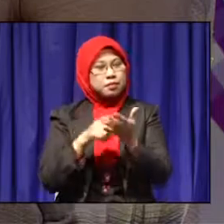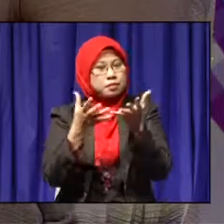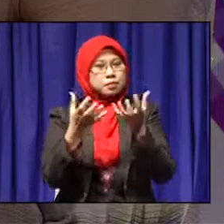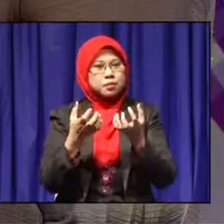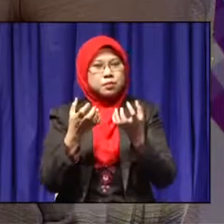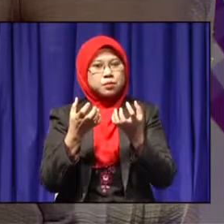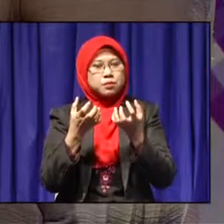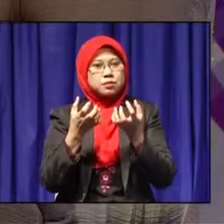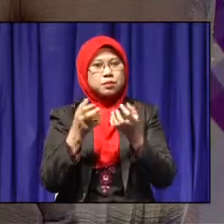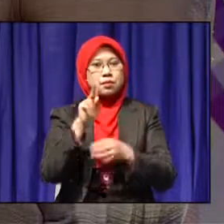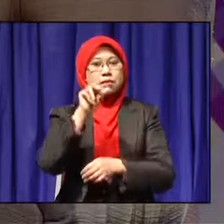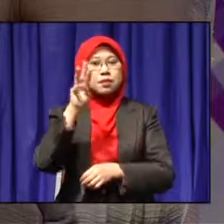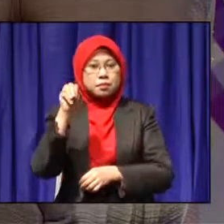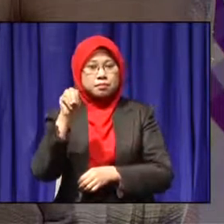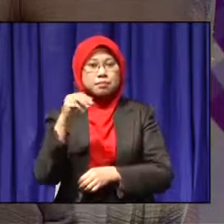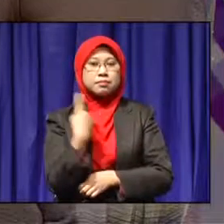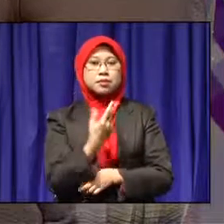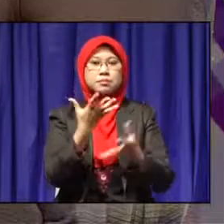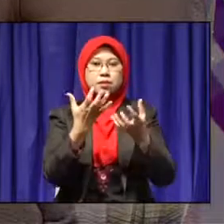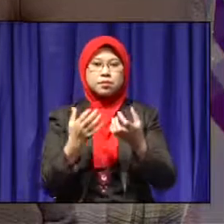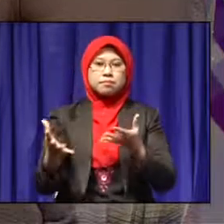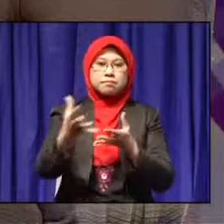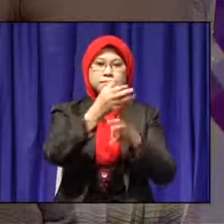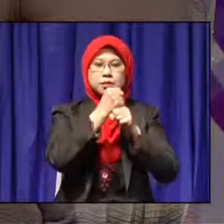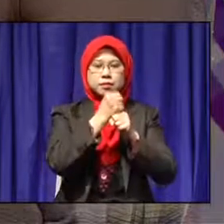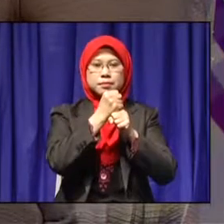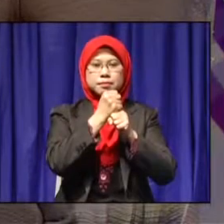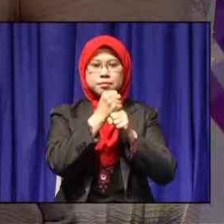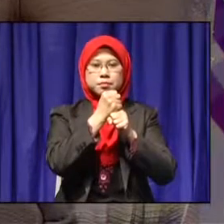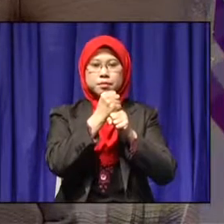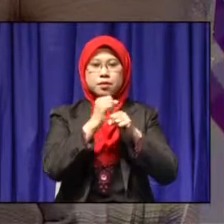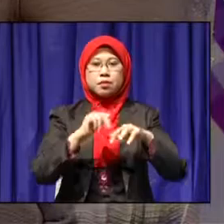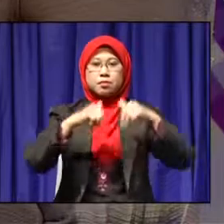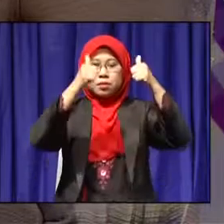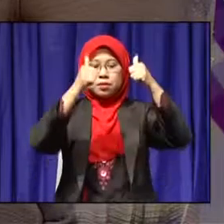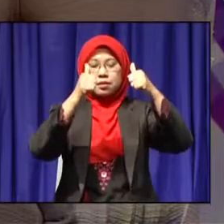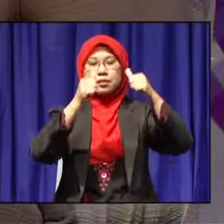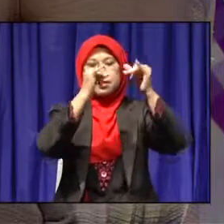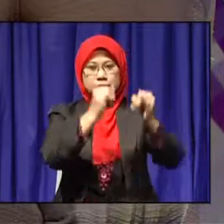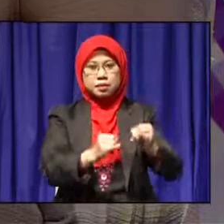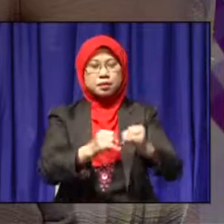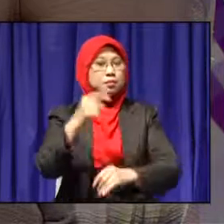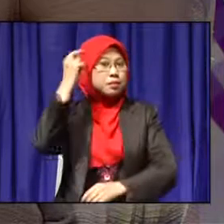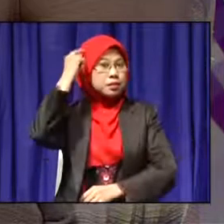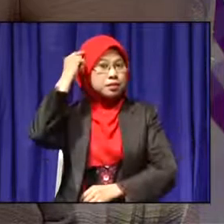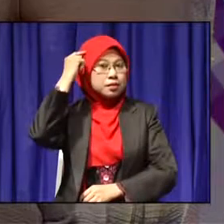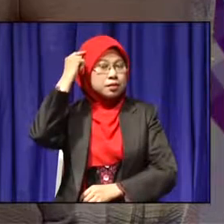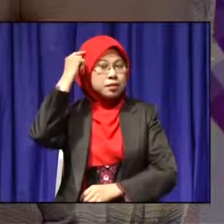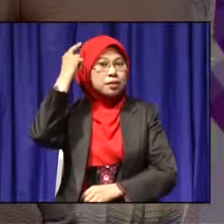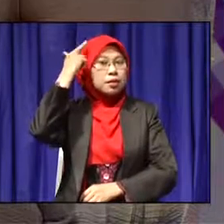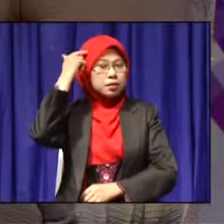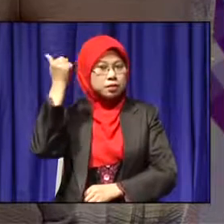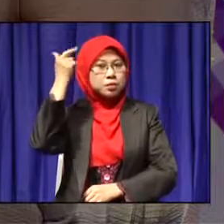standard Sekolah Menengah ini kita dapat menghasilkan moda insan yang berfikiran kritis kreatif